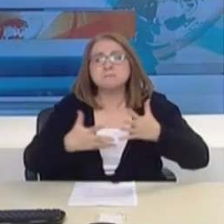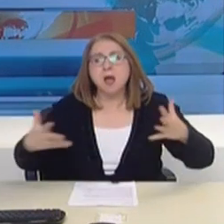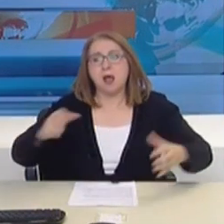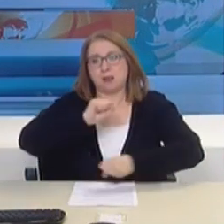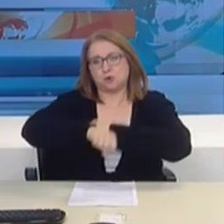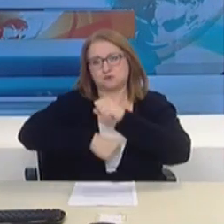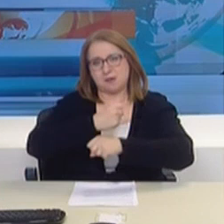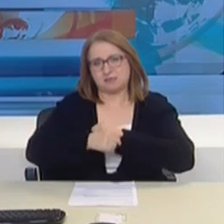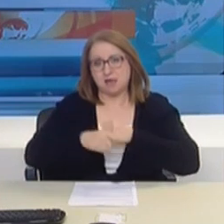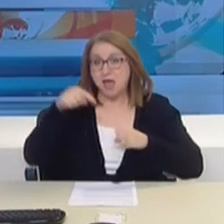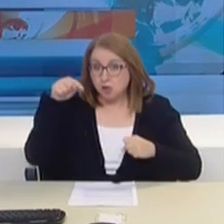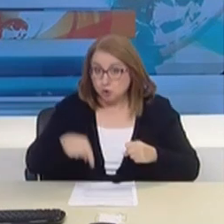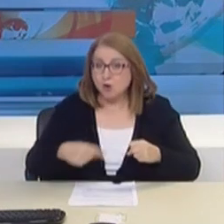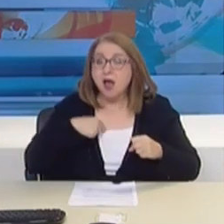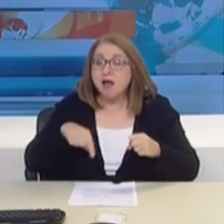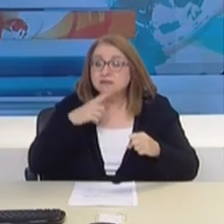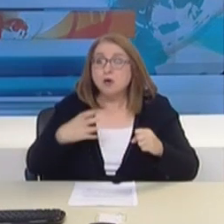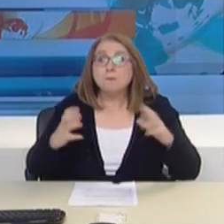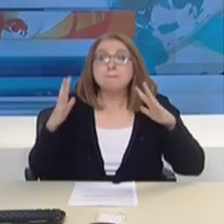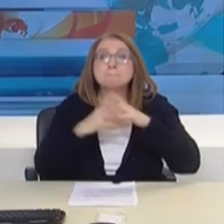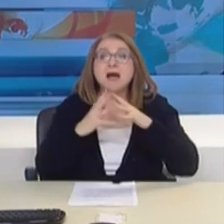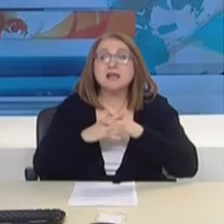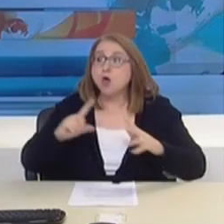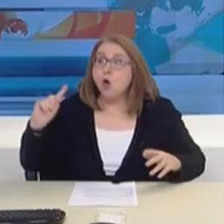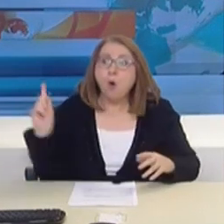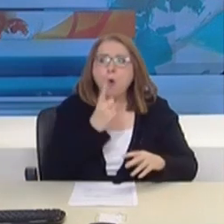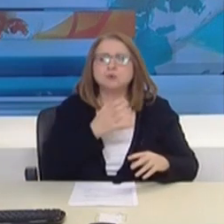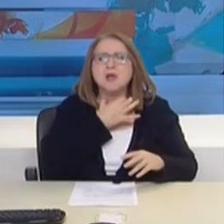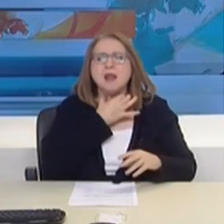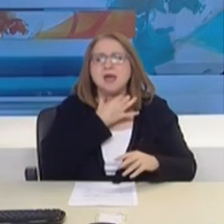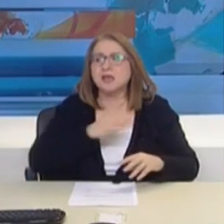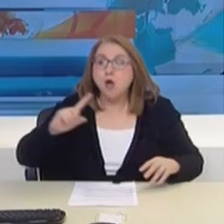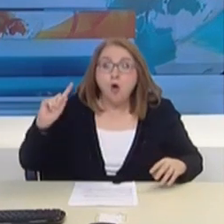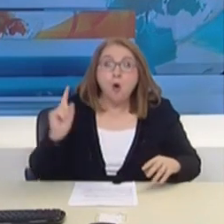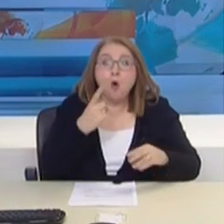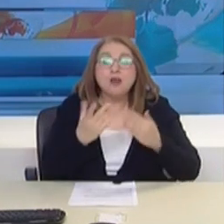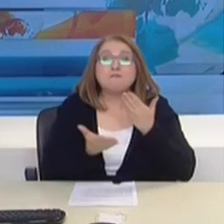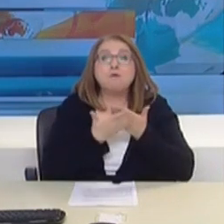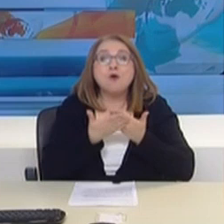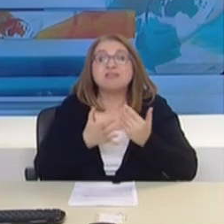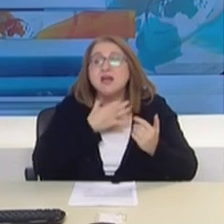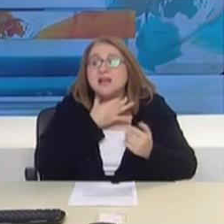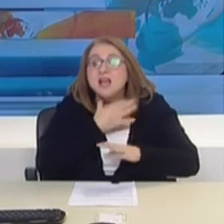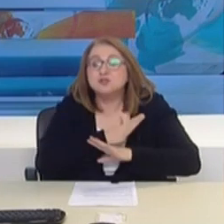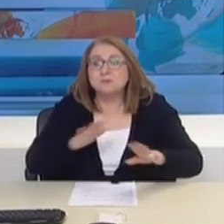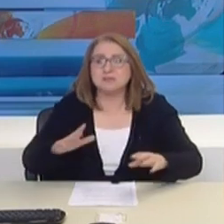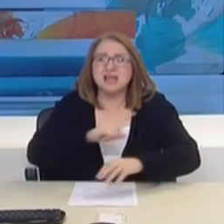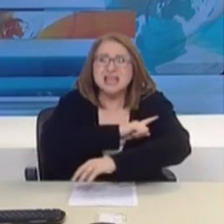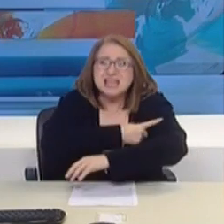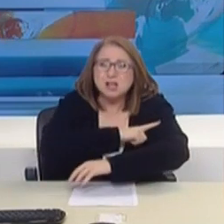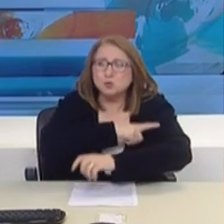περισσεύει κανείς. Για να αντιμετωπίσουμε την πανδημία, χρειαζόμαστε κάθε βοήθεια. Ιατρούς,